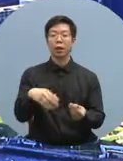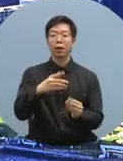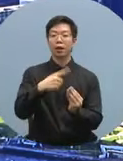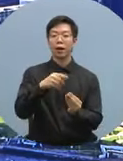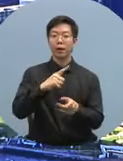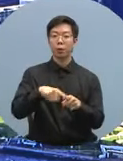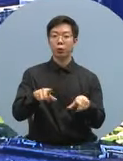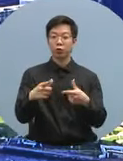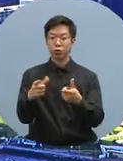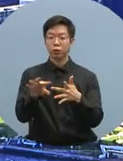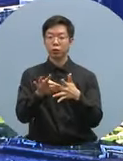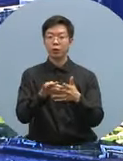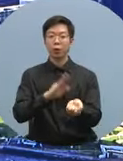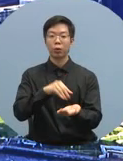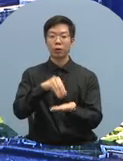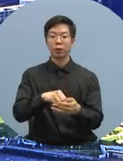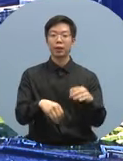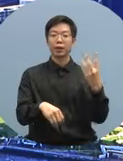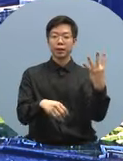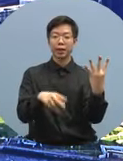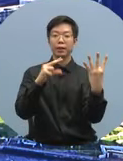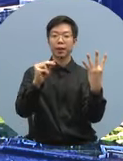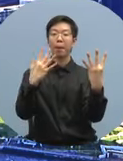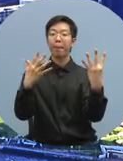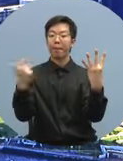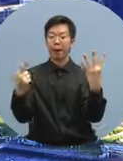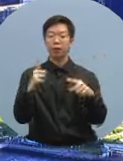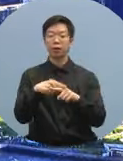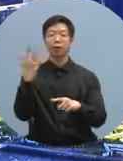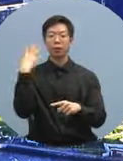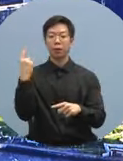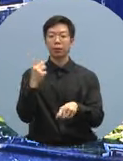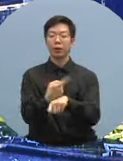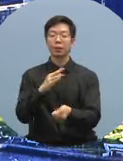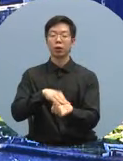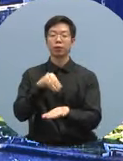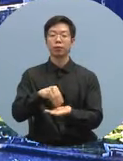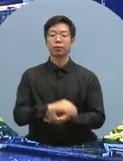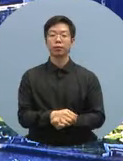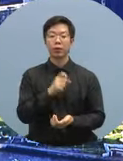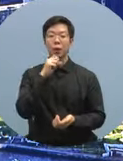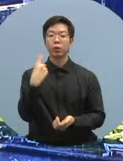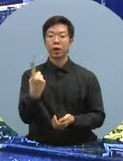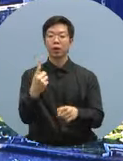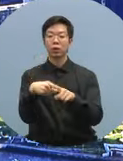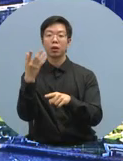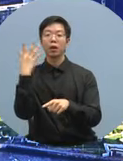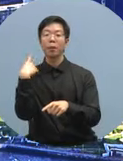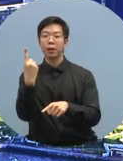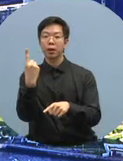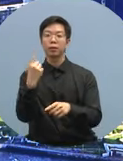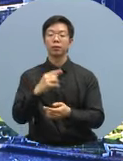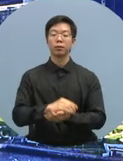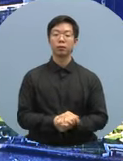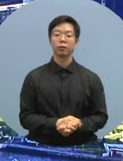個4758啦，即琴日一個初步陽性嘅個案啦。其中一位個案咧，就係同